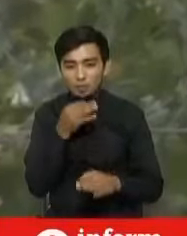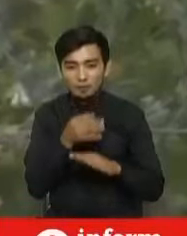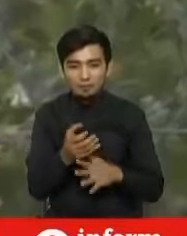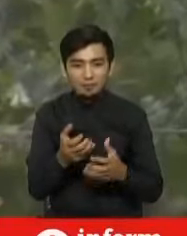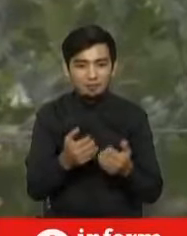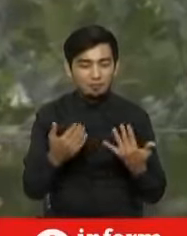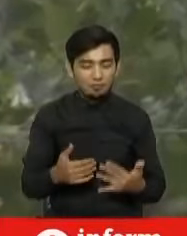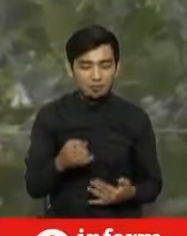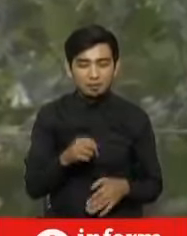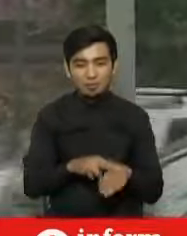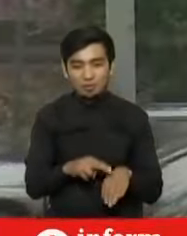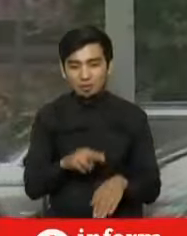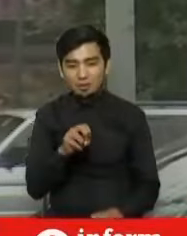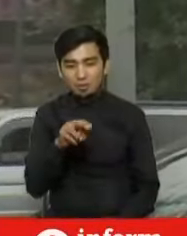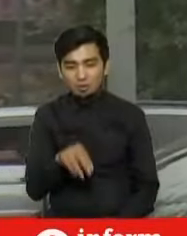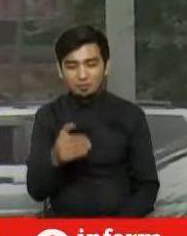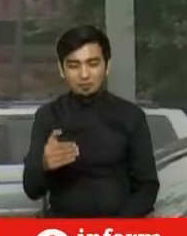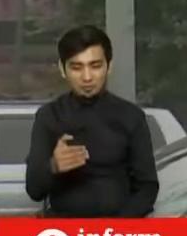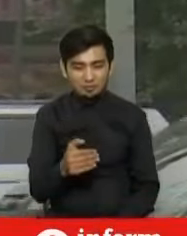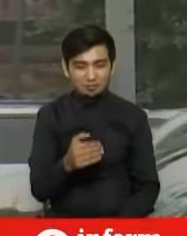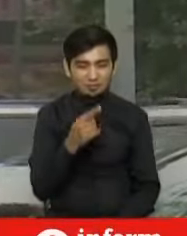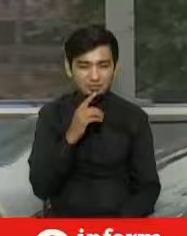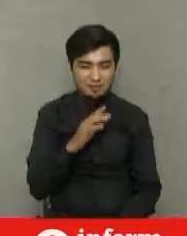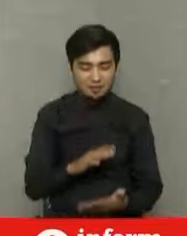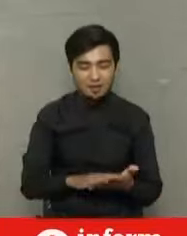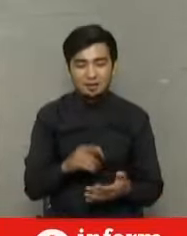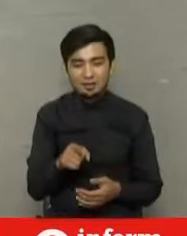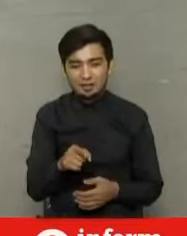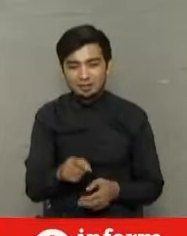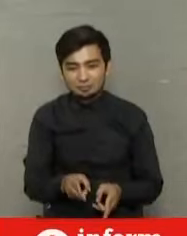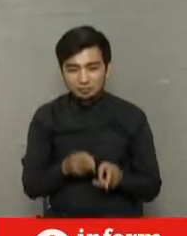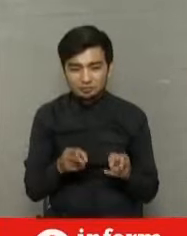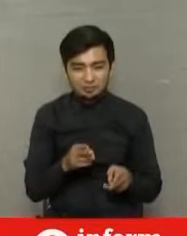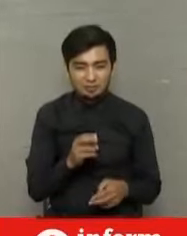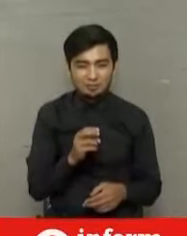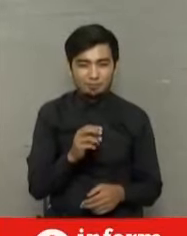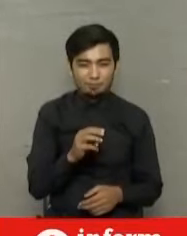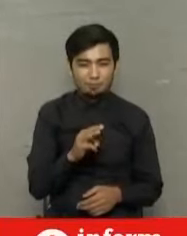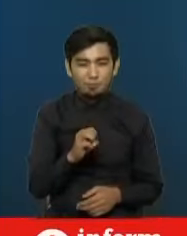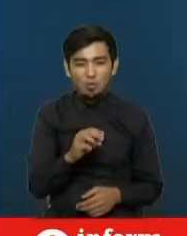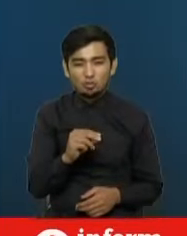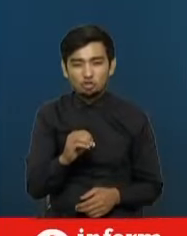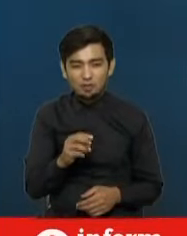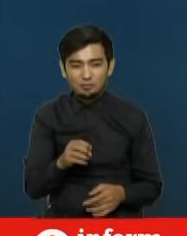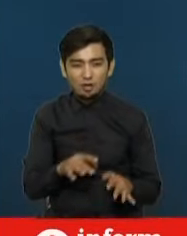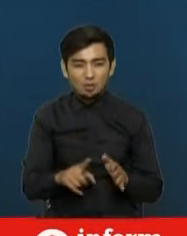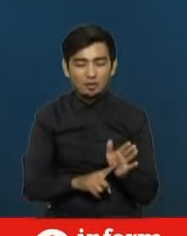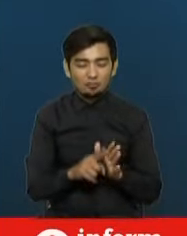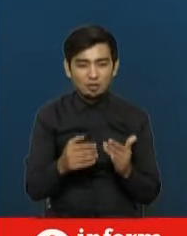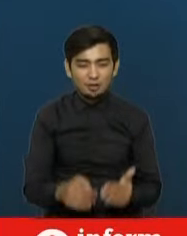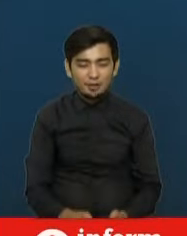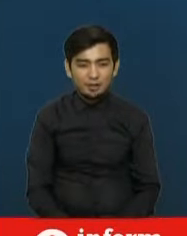жатыр дейді. Ал полиция департаментінің хабарлауынша оқиға қатысты алаяқтық дерегі бойынша қылмыстық іс қозғалған. Қазіргі